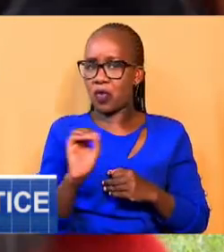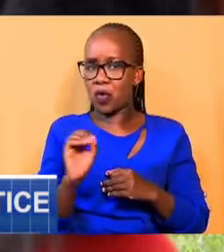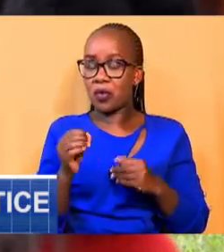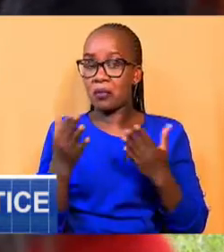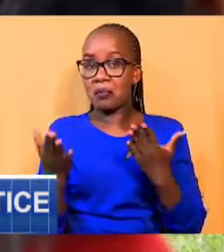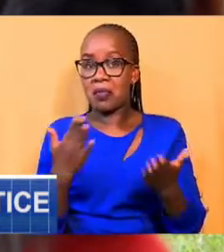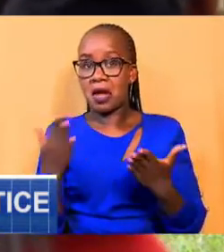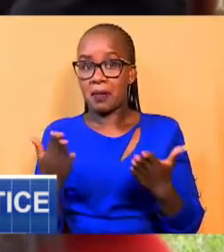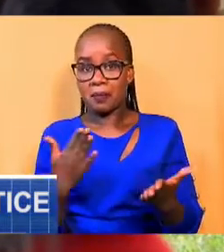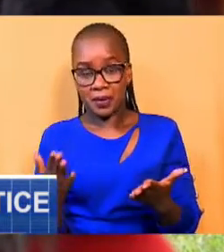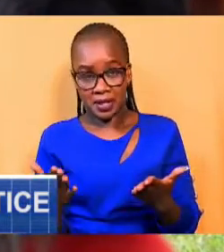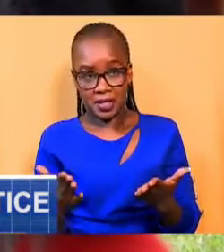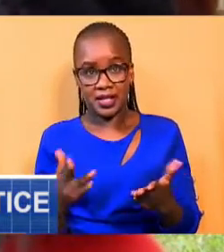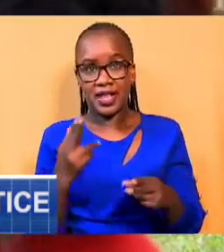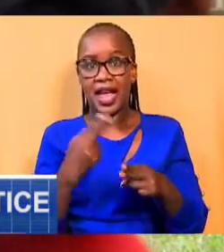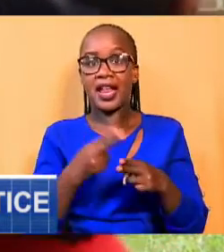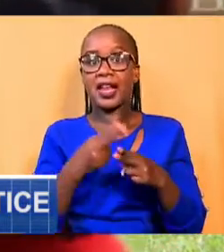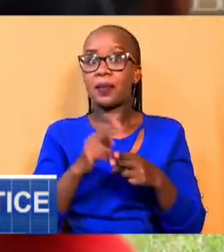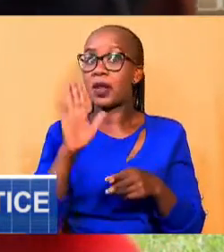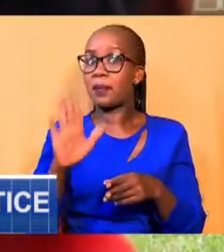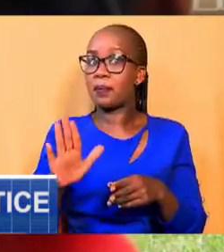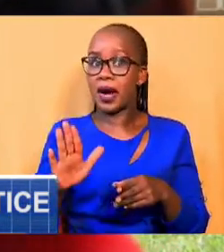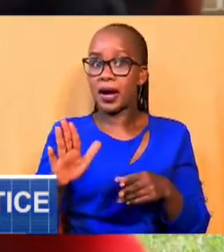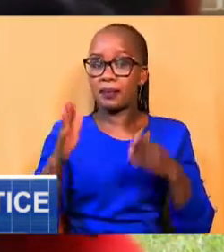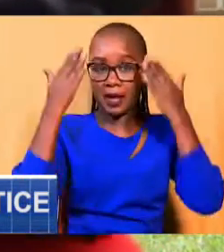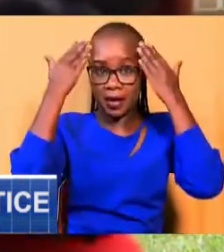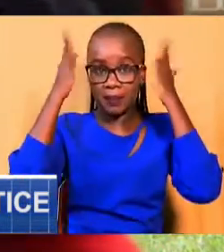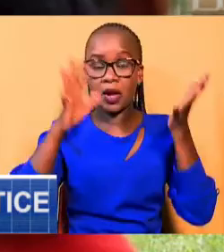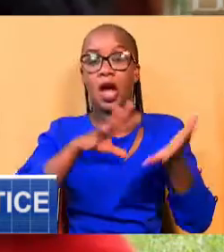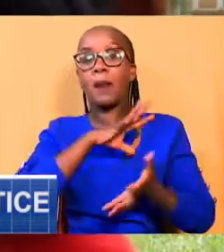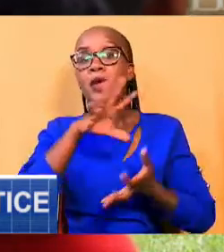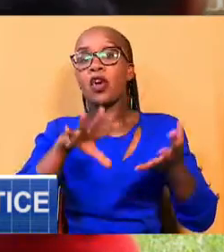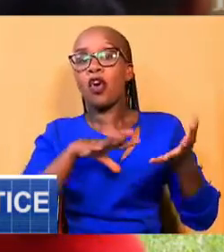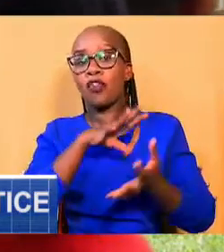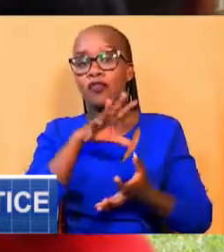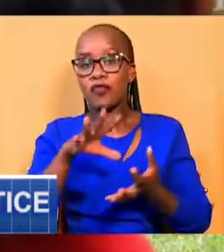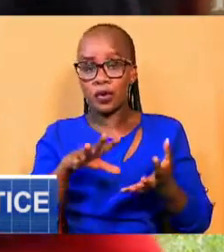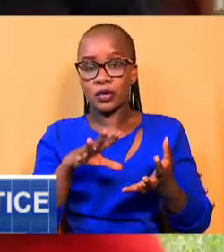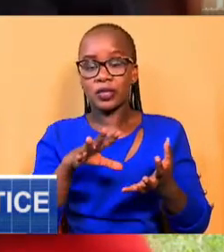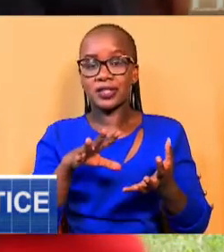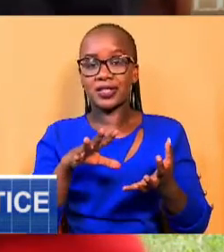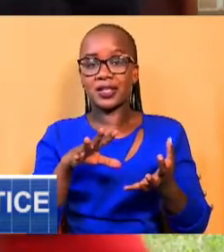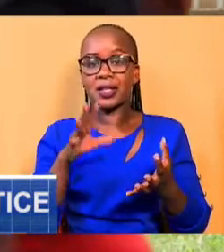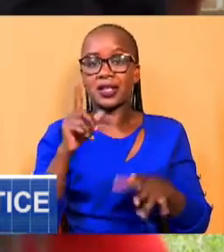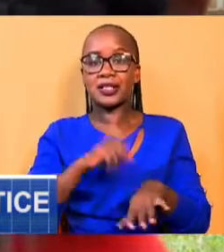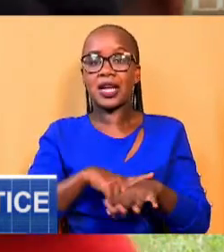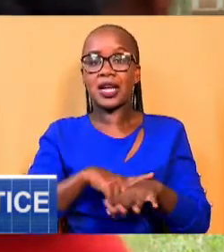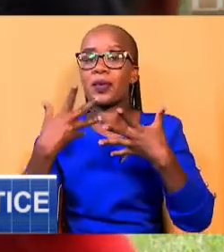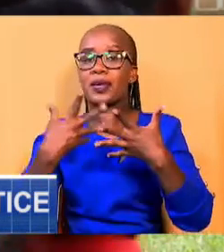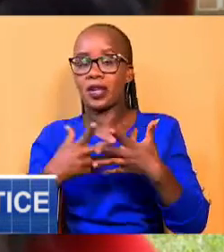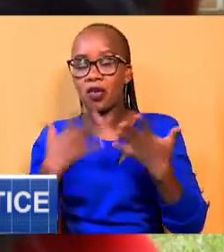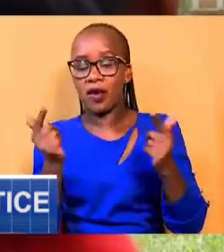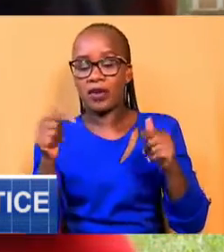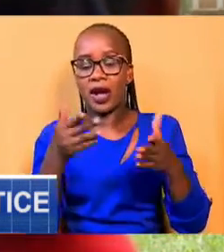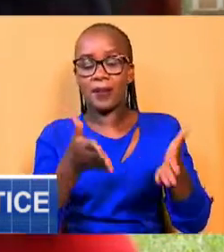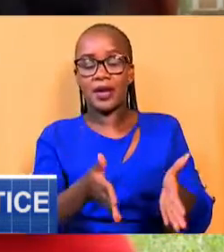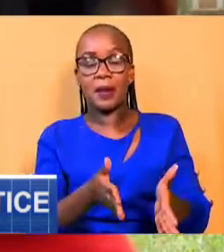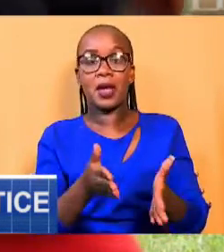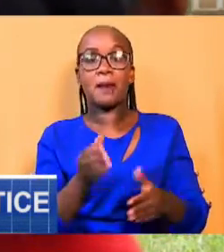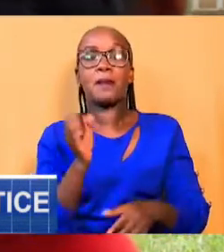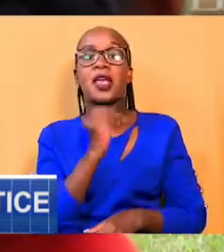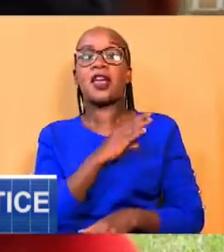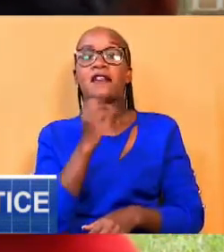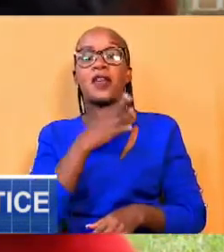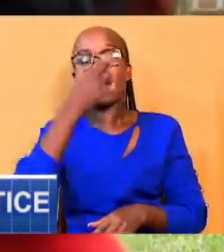Nikawauliza sawa, nikamwambia maybe hiyo jina ni yake, maybe alichanganyikiwa vile mulimshika na vile alikuja huku